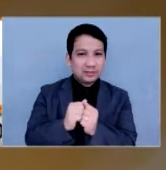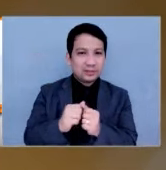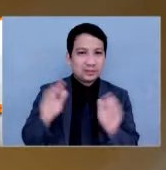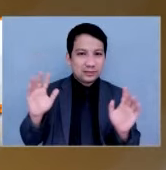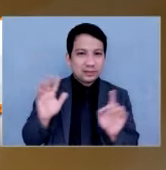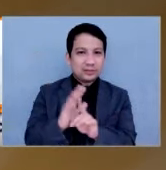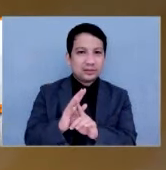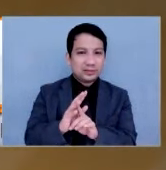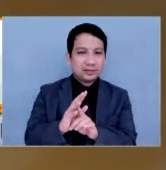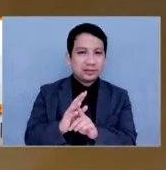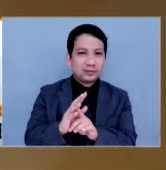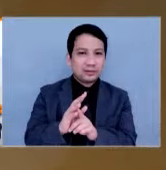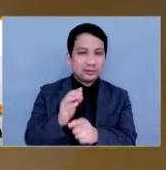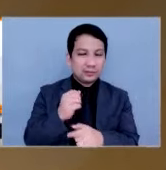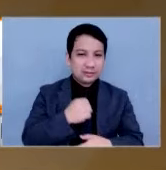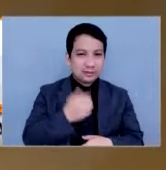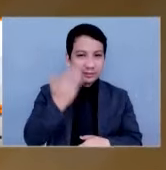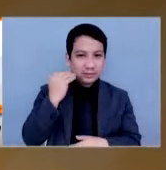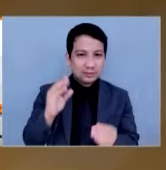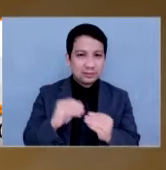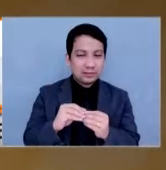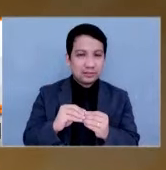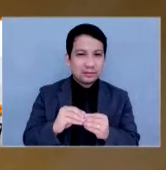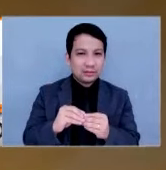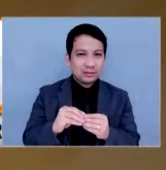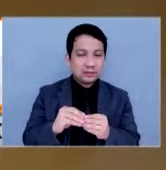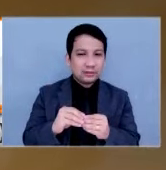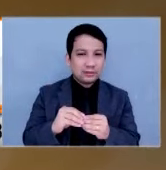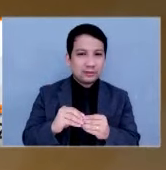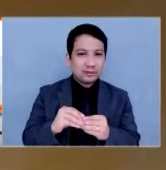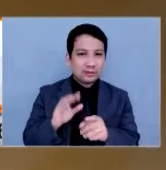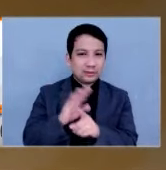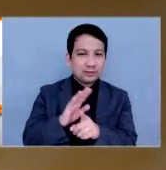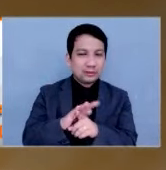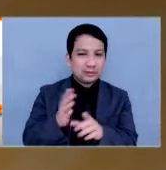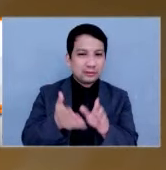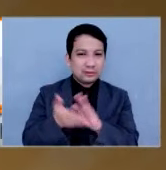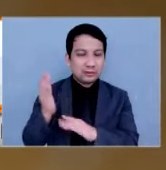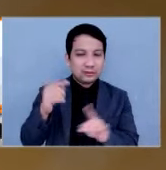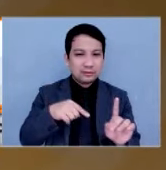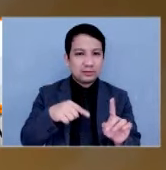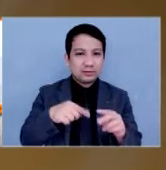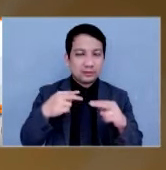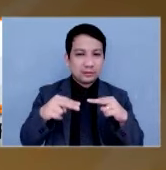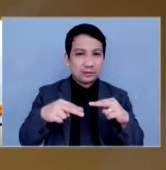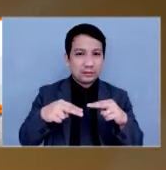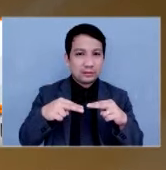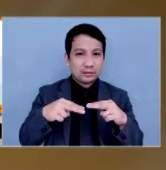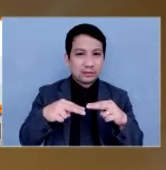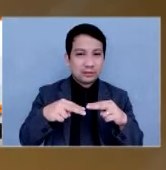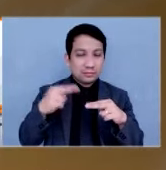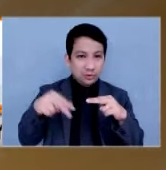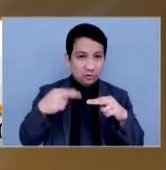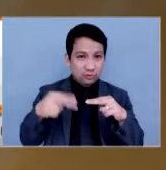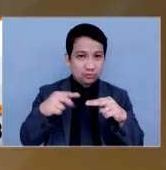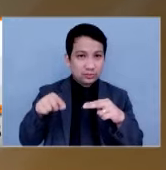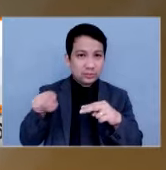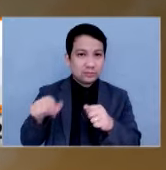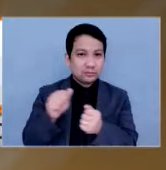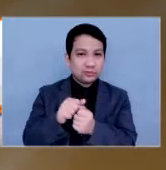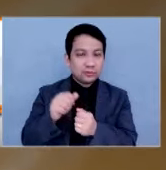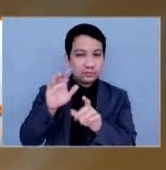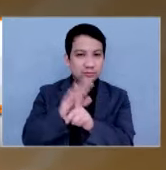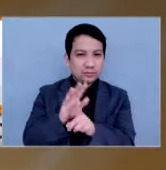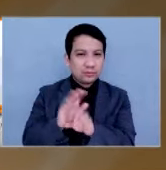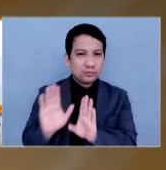ang ilang security personnel pero pinaaalis din ng fan. Napag-alaman naman na may special needs ang nasabing fan. Kalmado